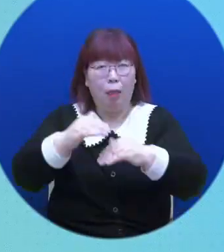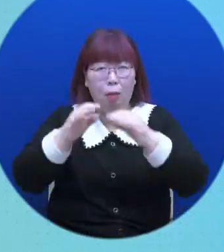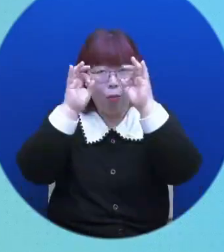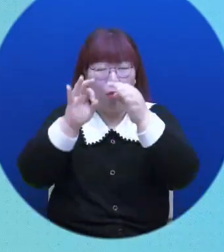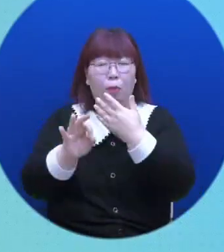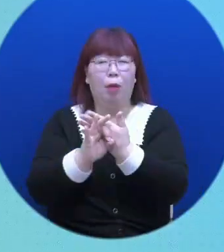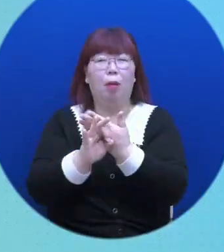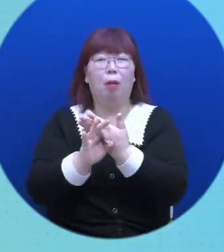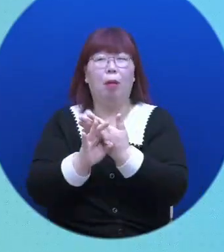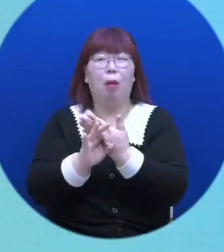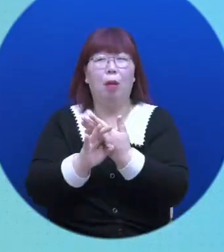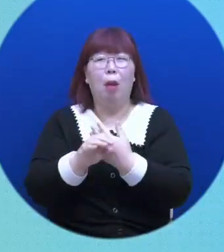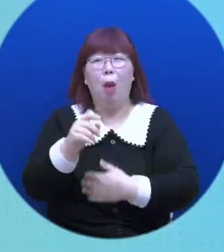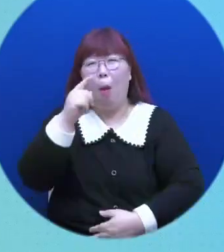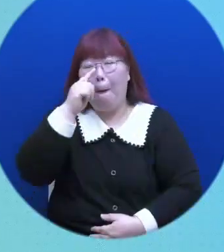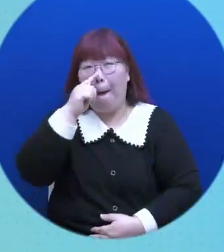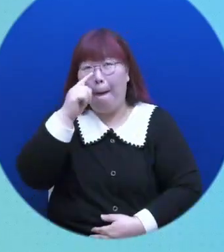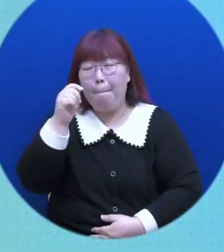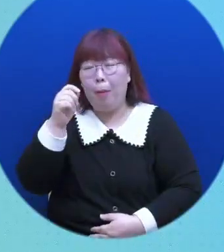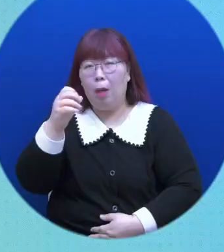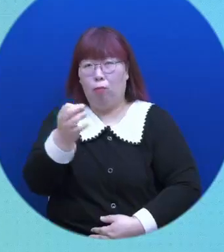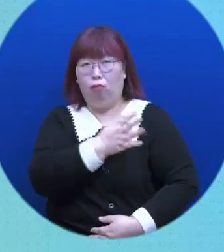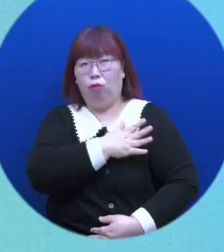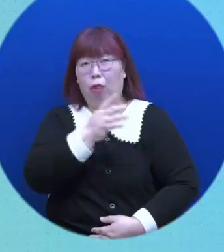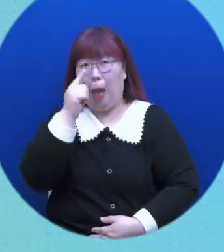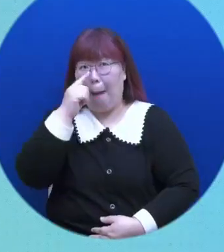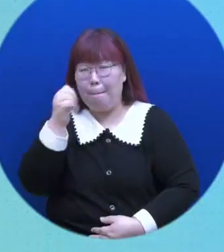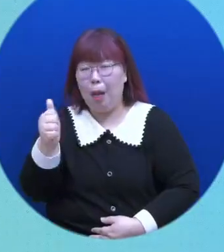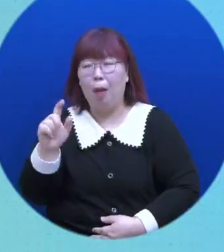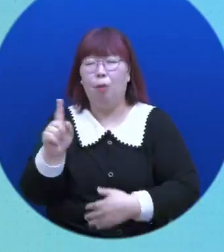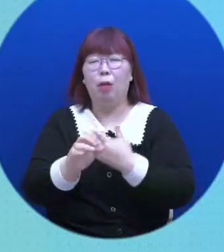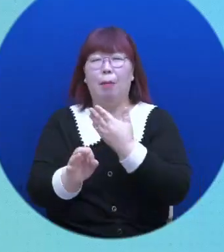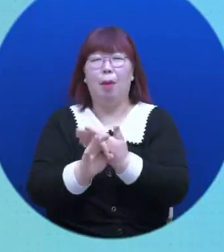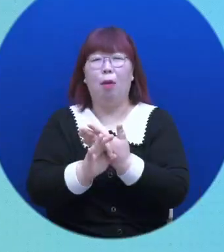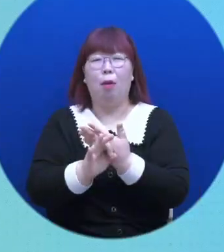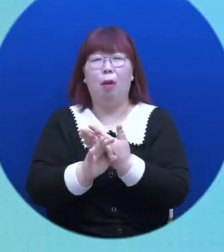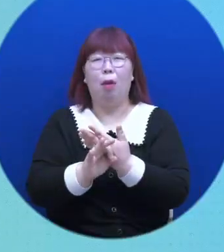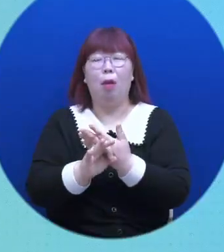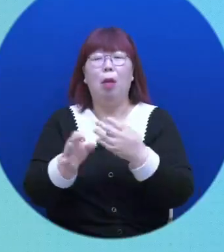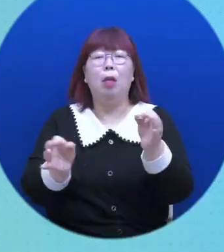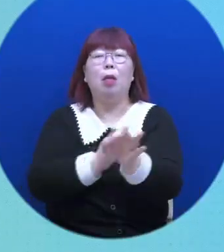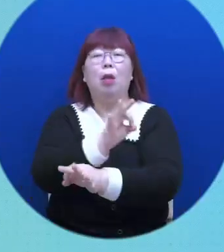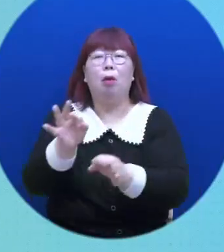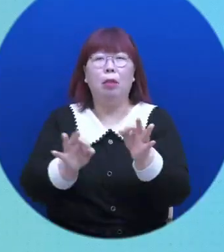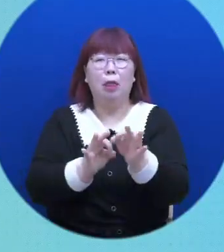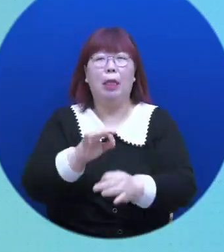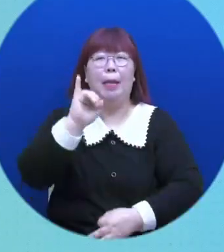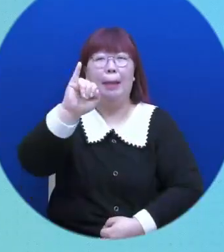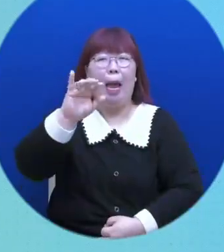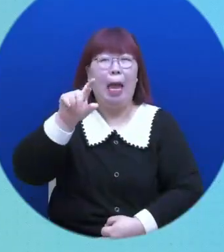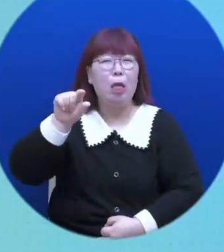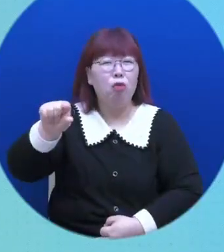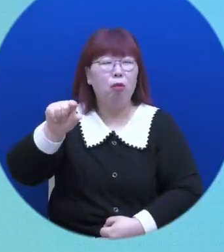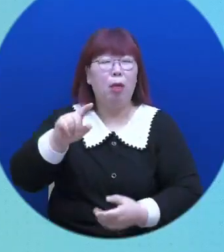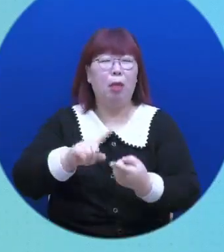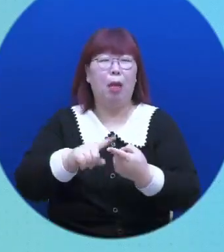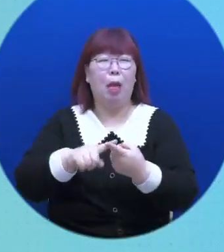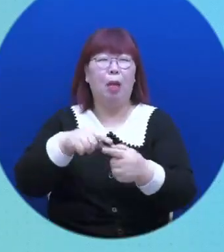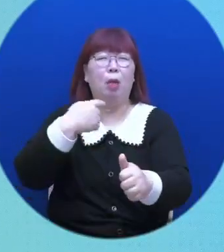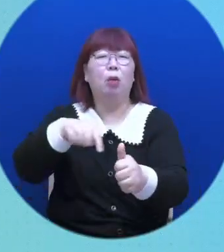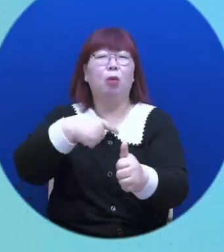말하죠. 파이낸셜 IQ에 대한 교육을 시키더라.